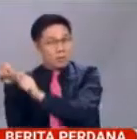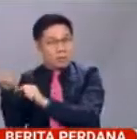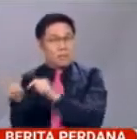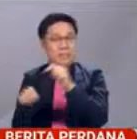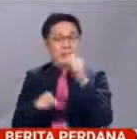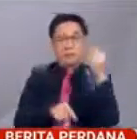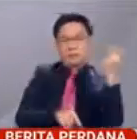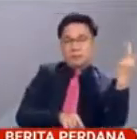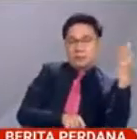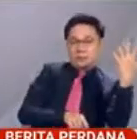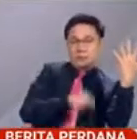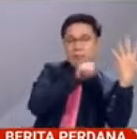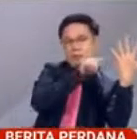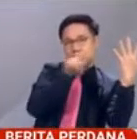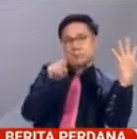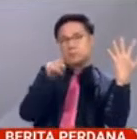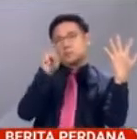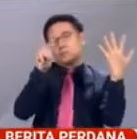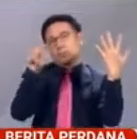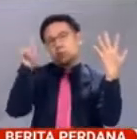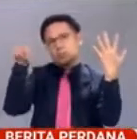hingga 21 Jun